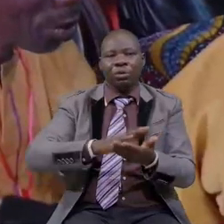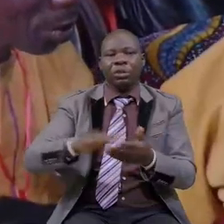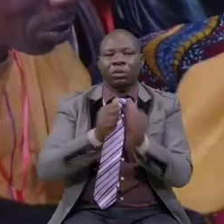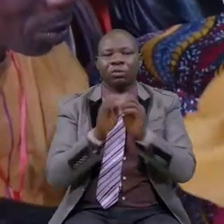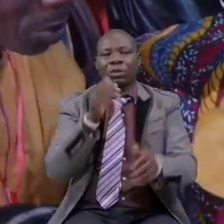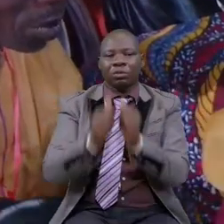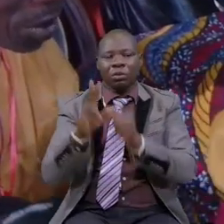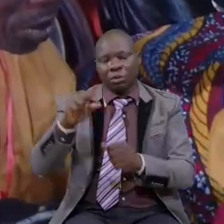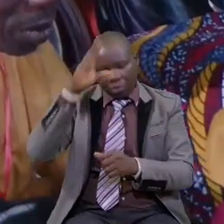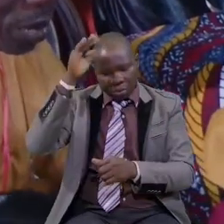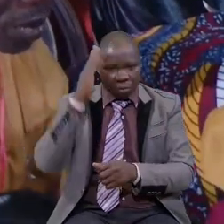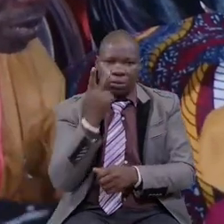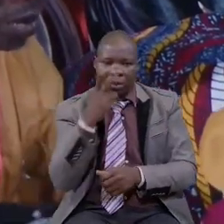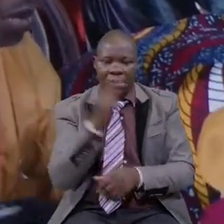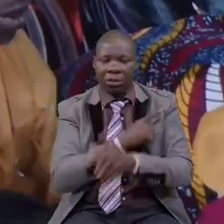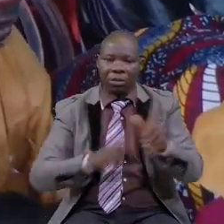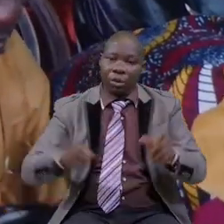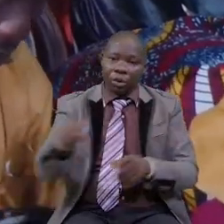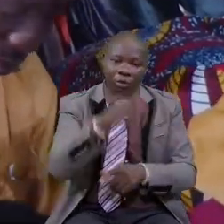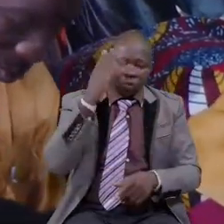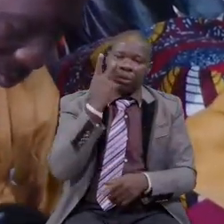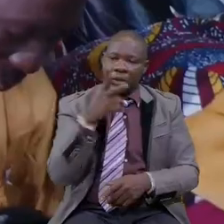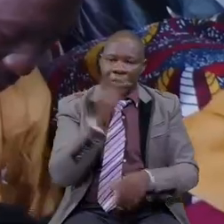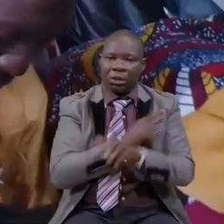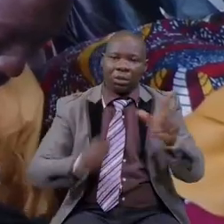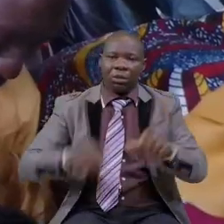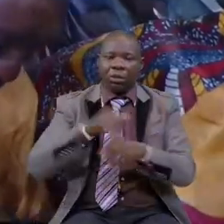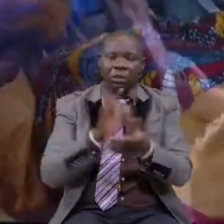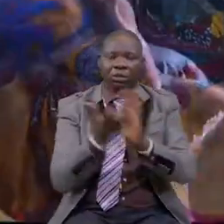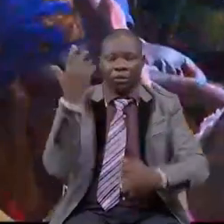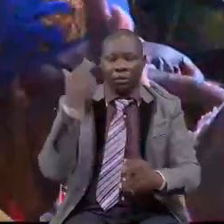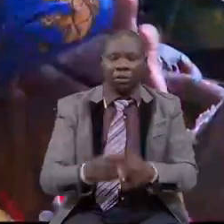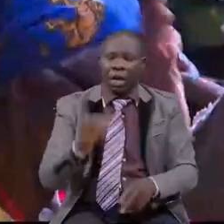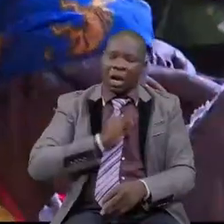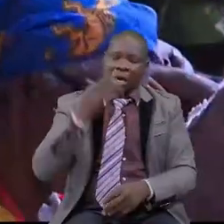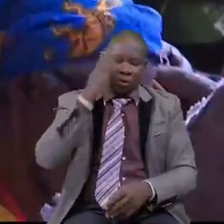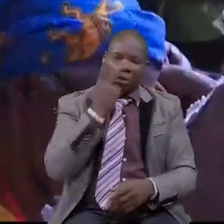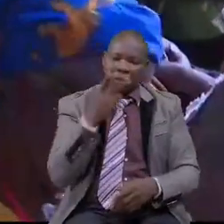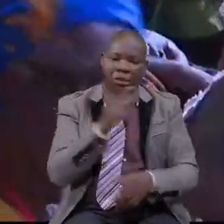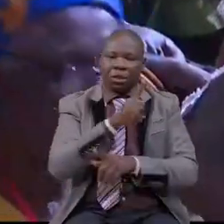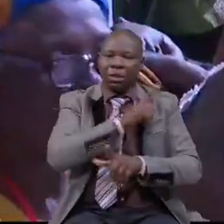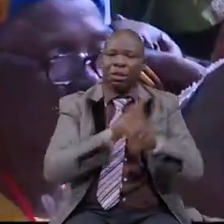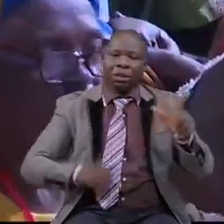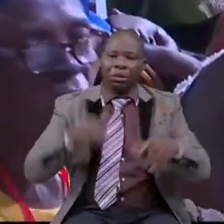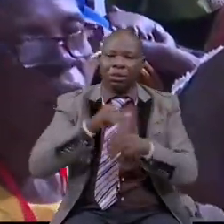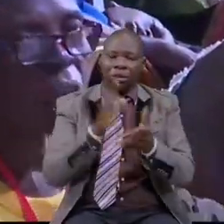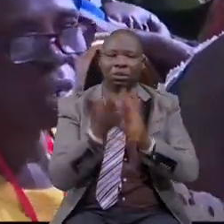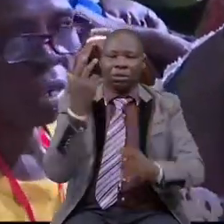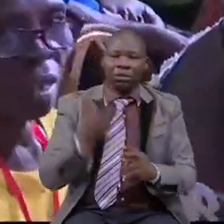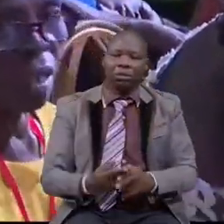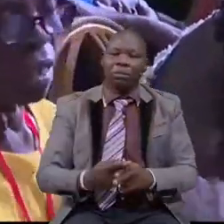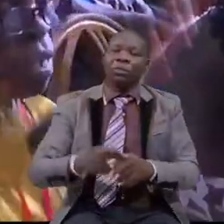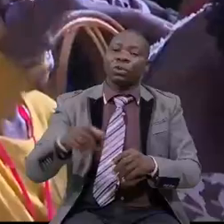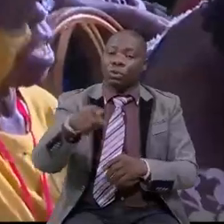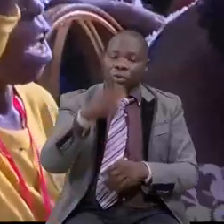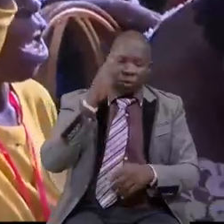le Seigneur. Tu verras le Seigneur. Je verrai le Seigneur. Toi, tu verras le